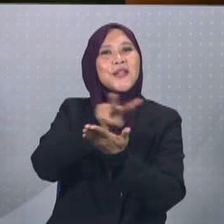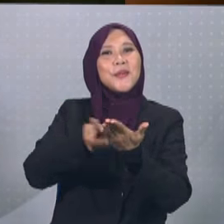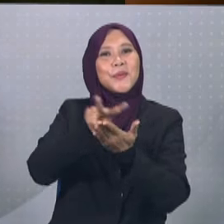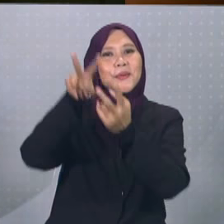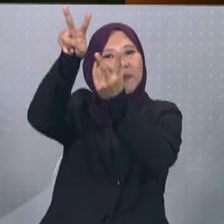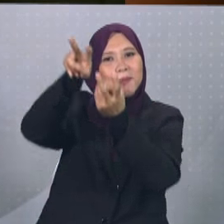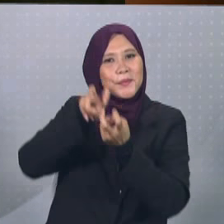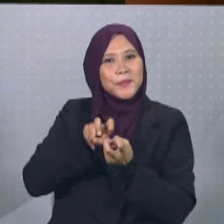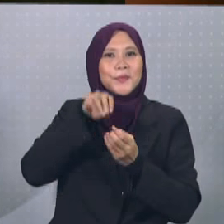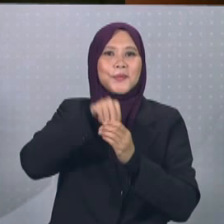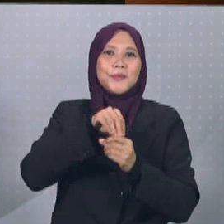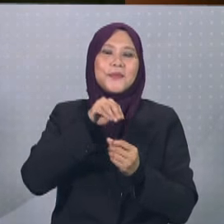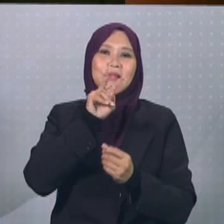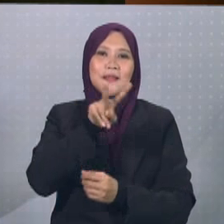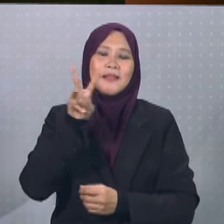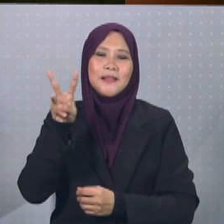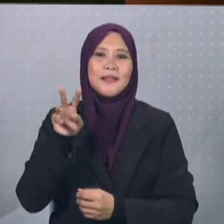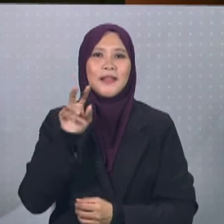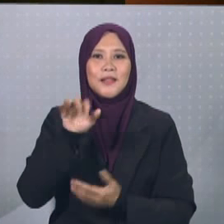naik olehnya.